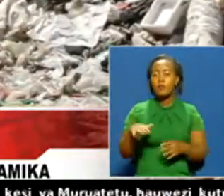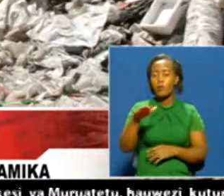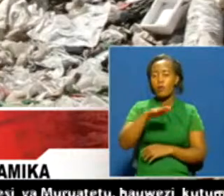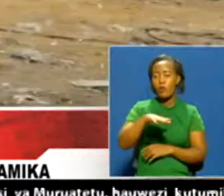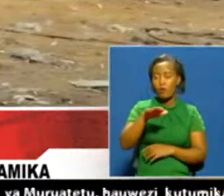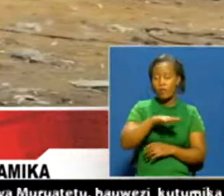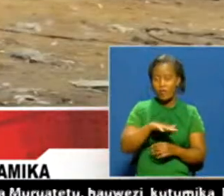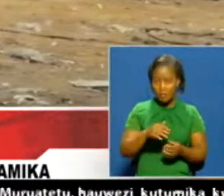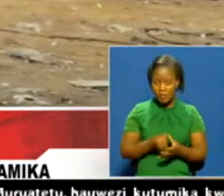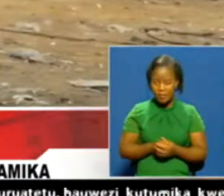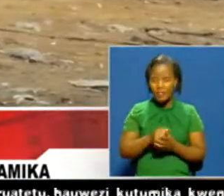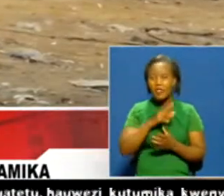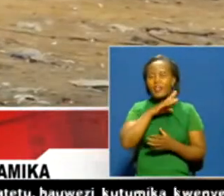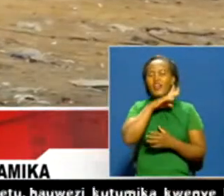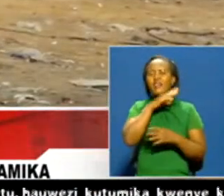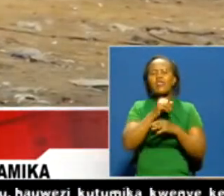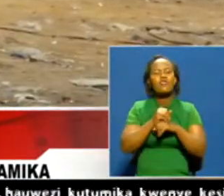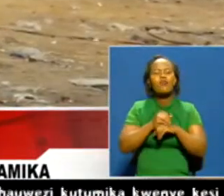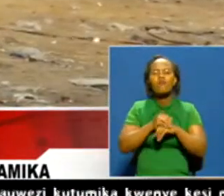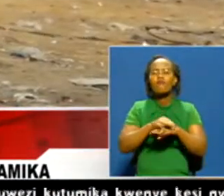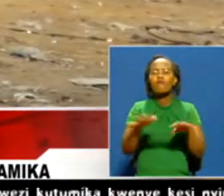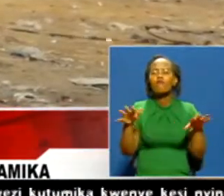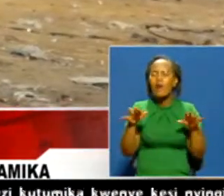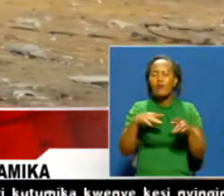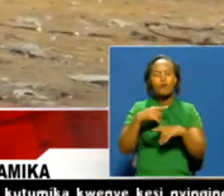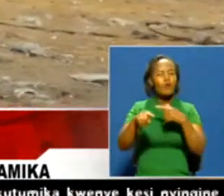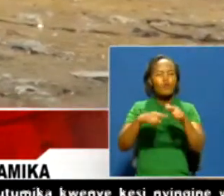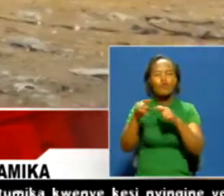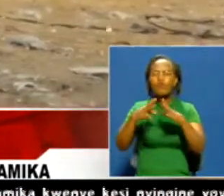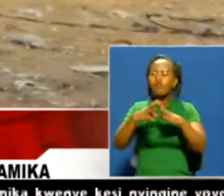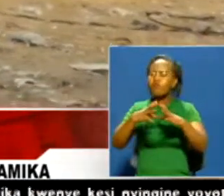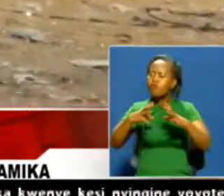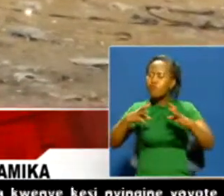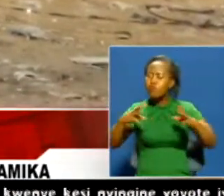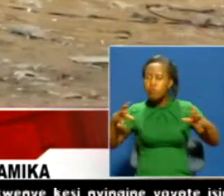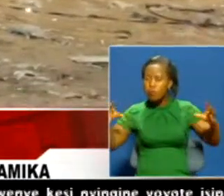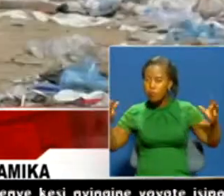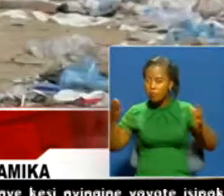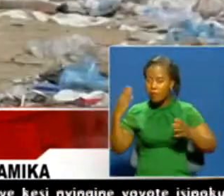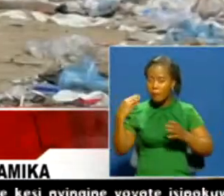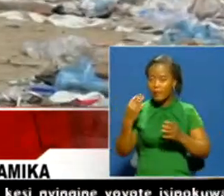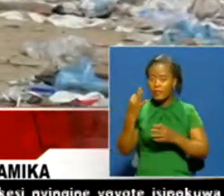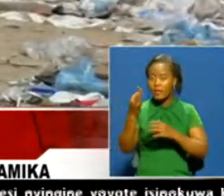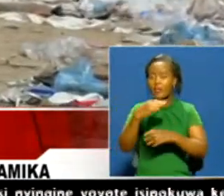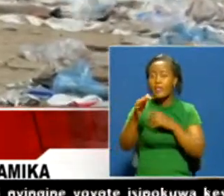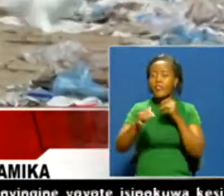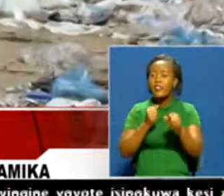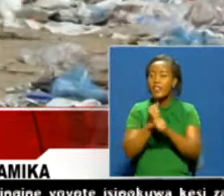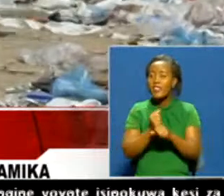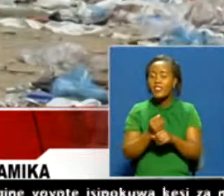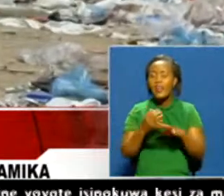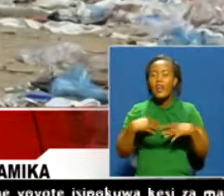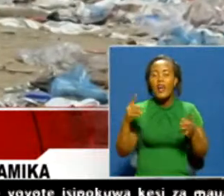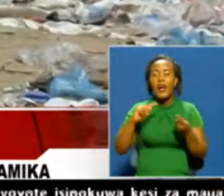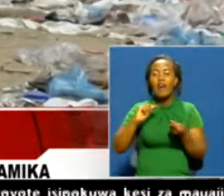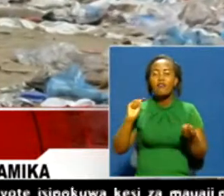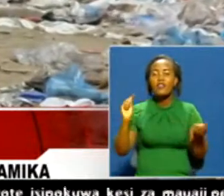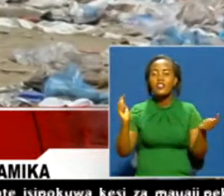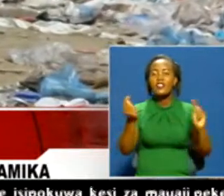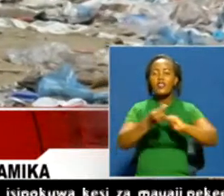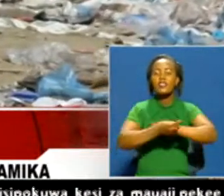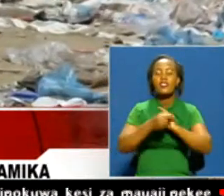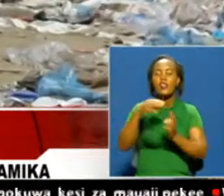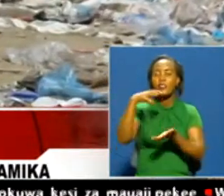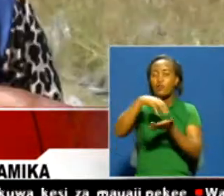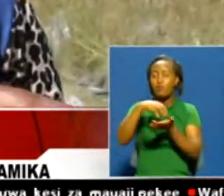Mrundiko huu wa taka unaosemekana kuongezeka polepole kwa miaka mitatu iliyopita umebadili hadhi ya mtaa huu ambao wakati